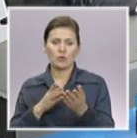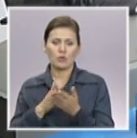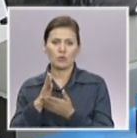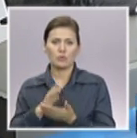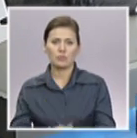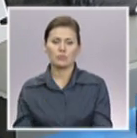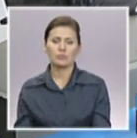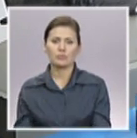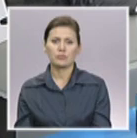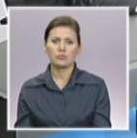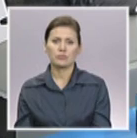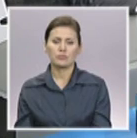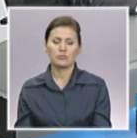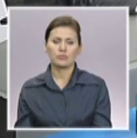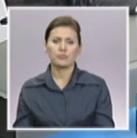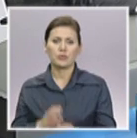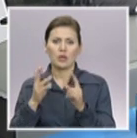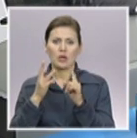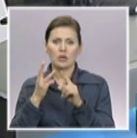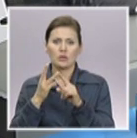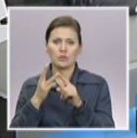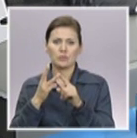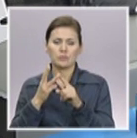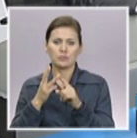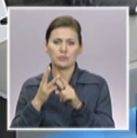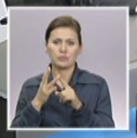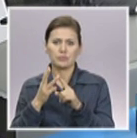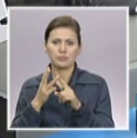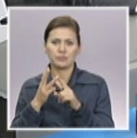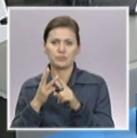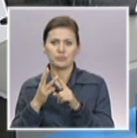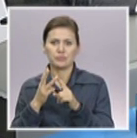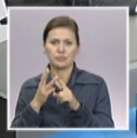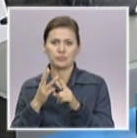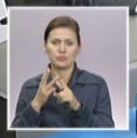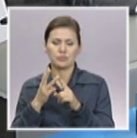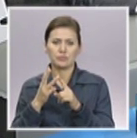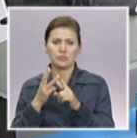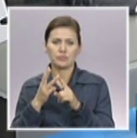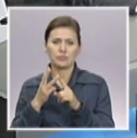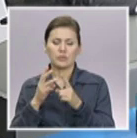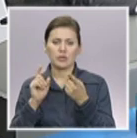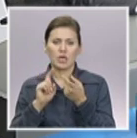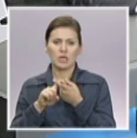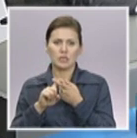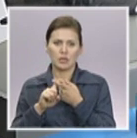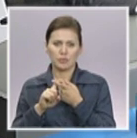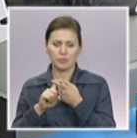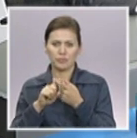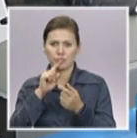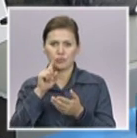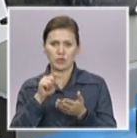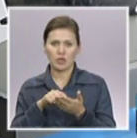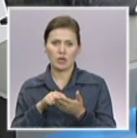Сатпаева. И третий вопрос. Это вот в связи с,